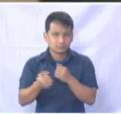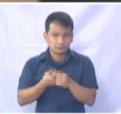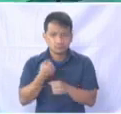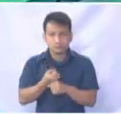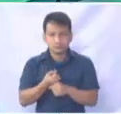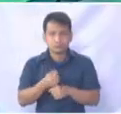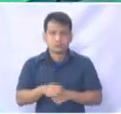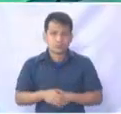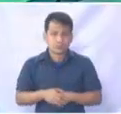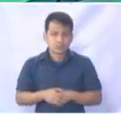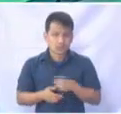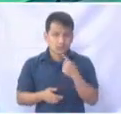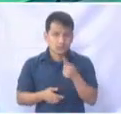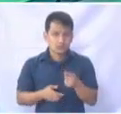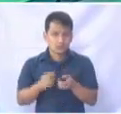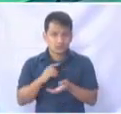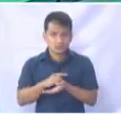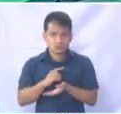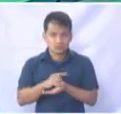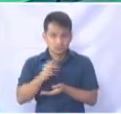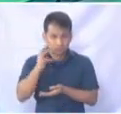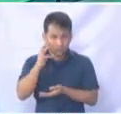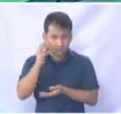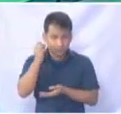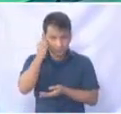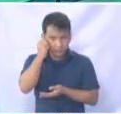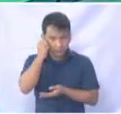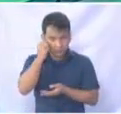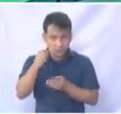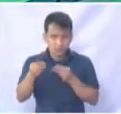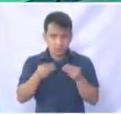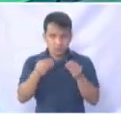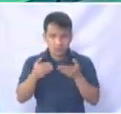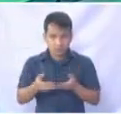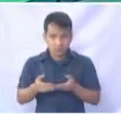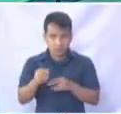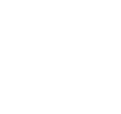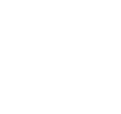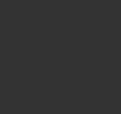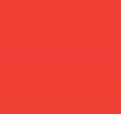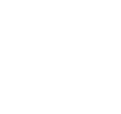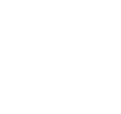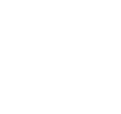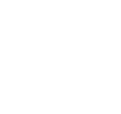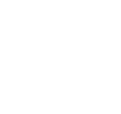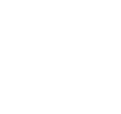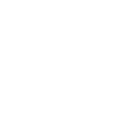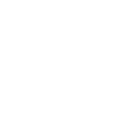Yan ang tinig ni Dr. Wilda Silva, ang manager ng National Immunization Program.